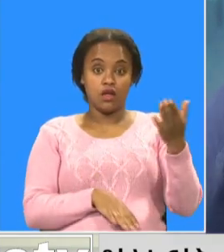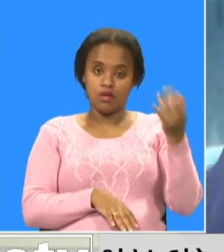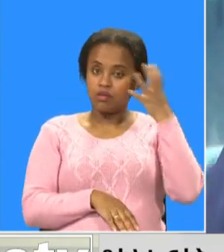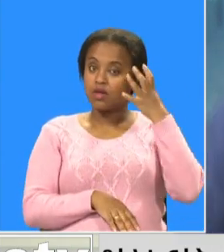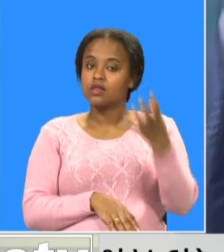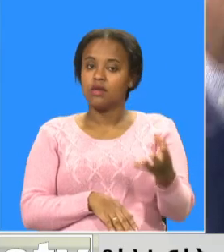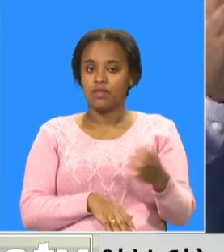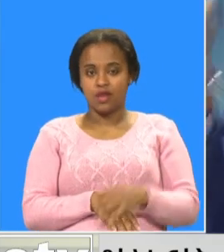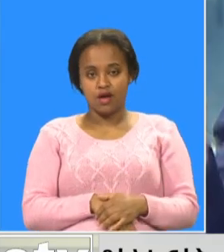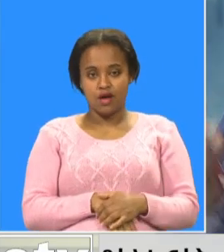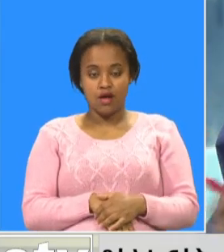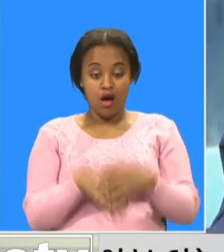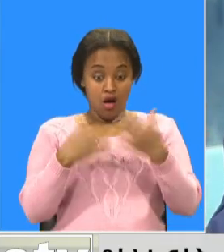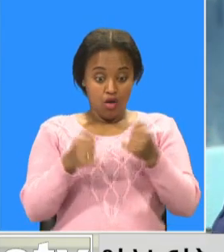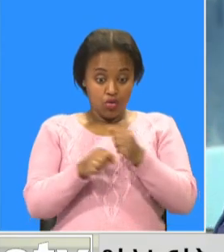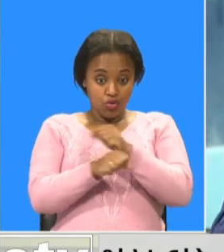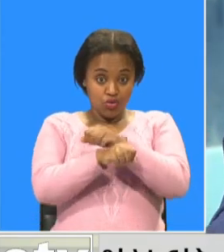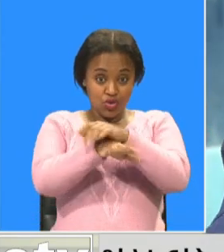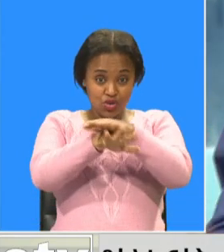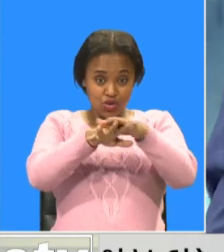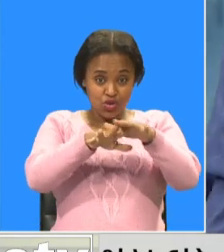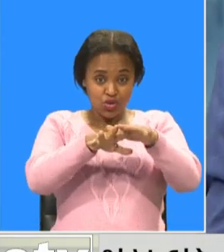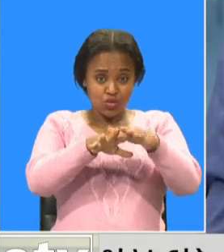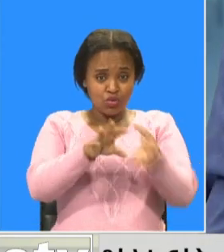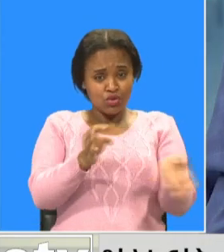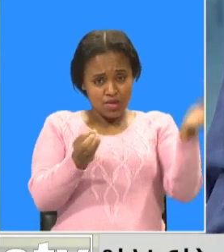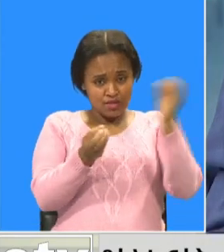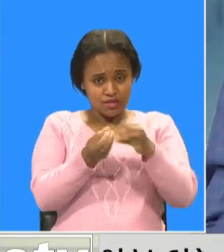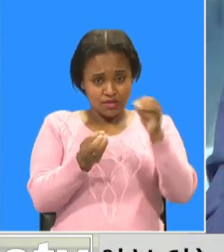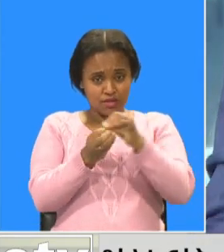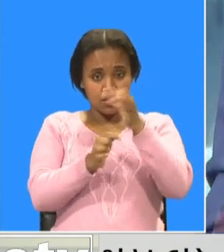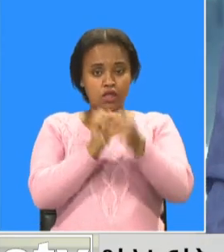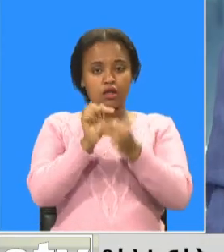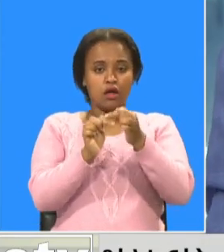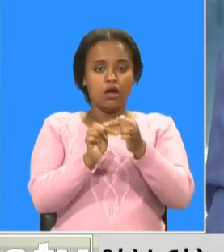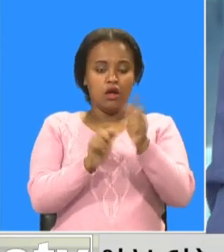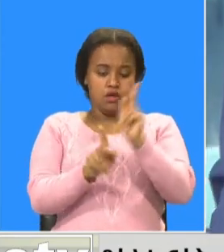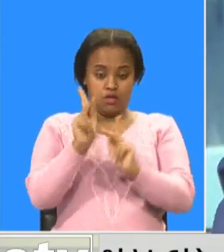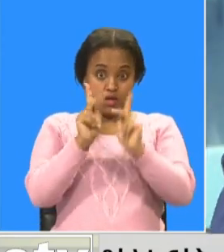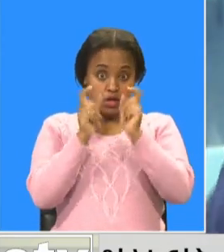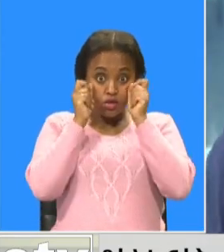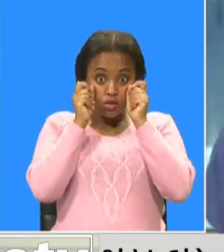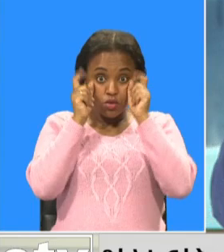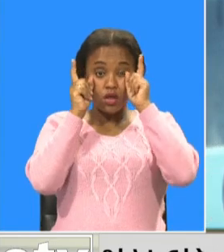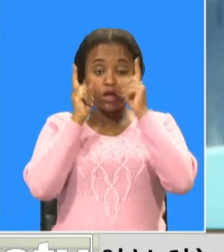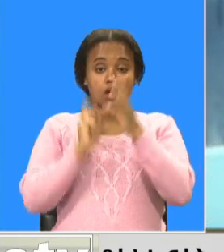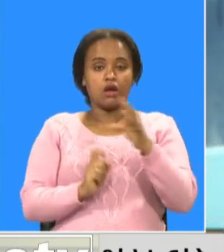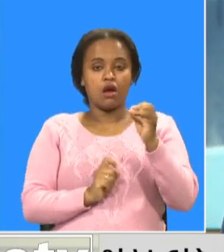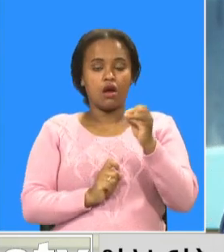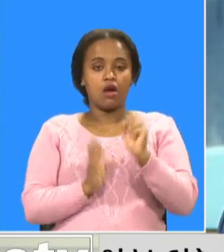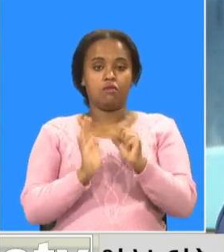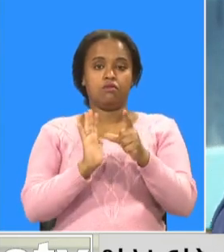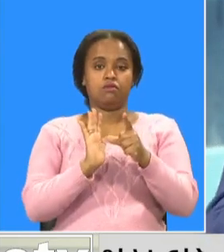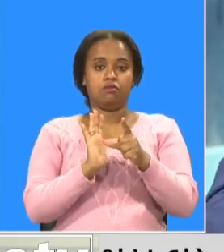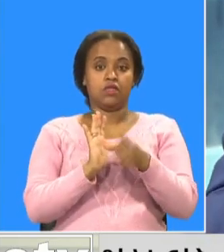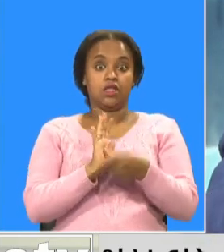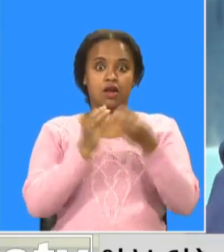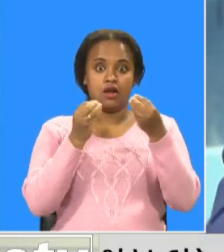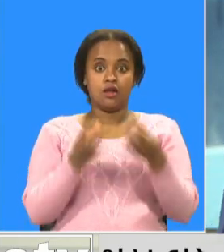ስርጭቱ የባሰ እየተካረረ ሲሄድ ህብረተሰቡም እየነቃና ምሳሌነትን